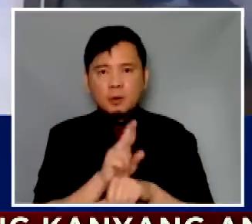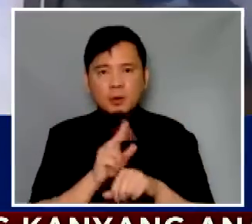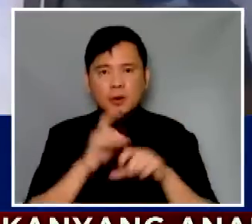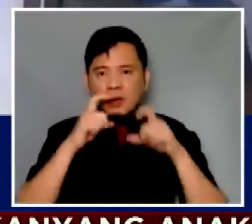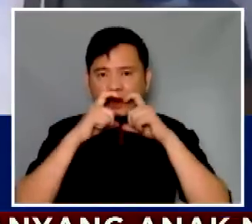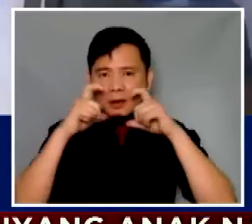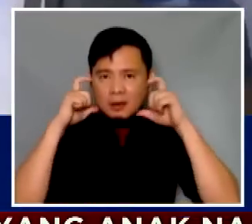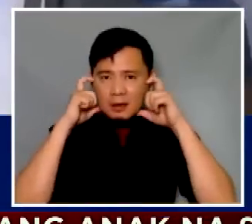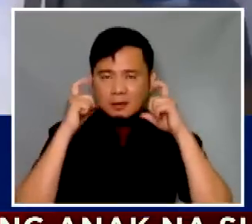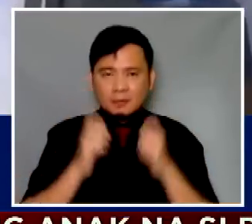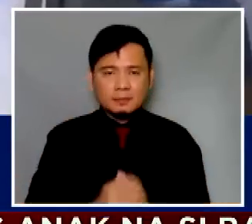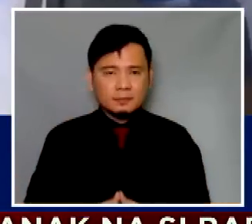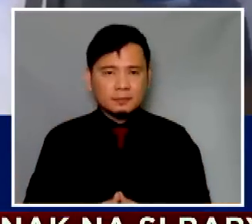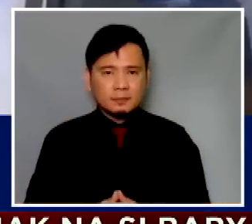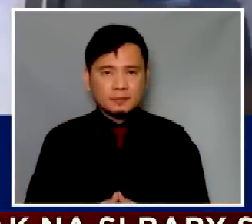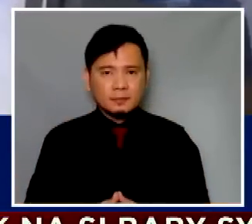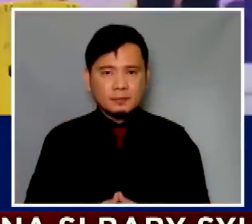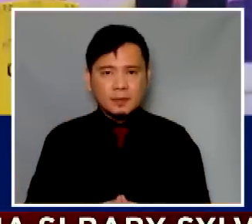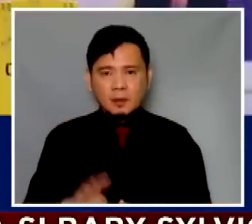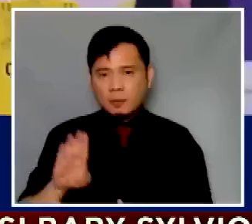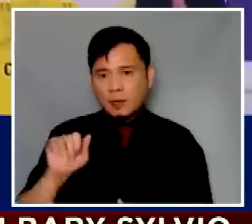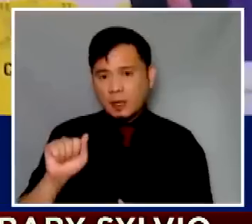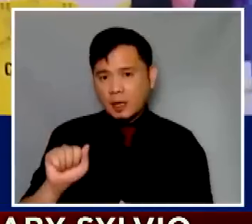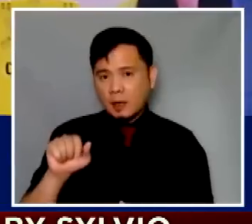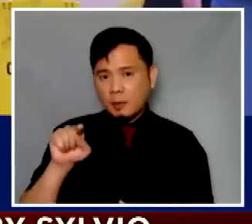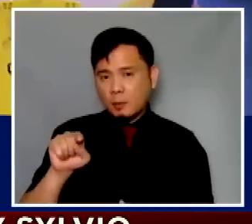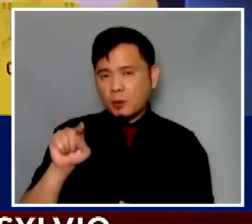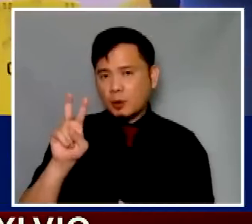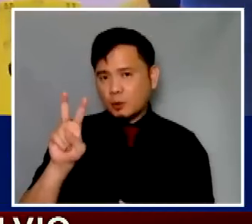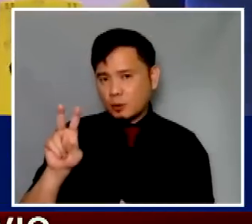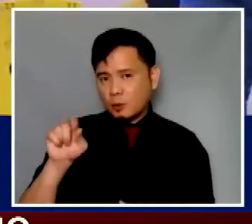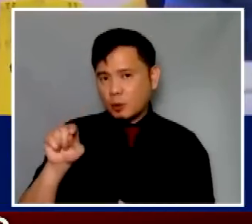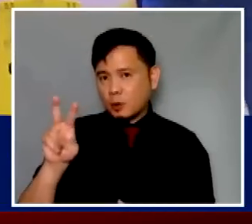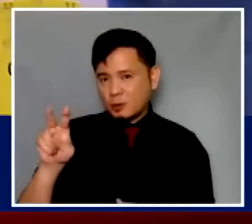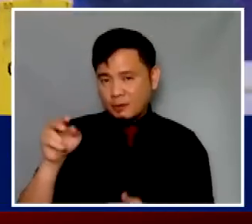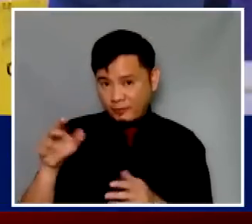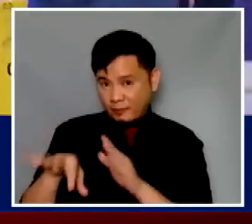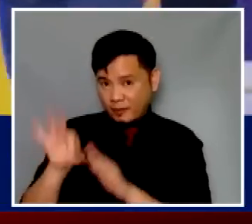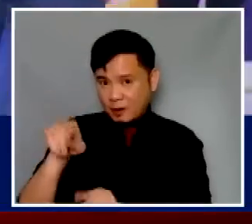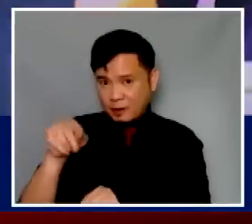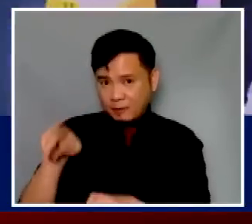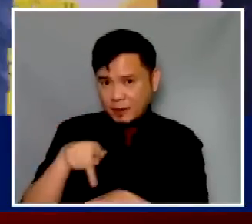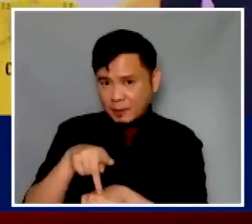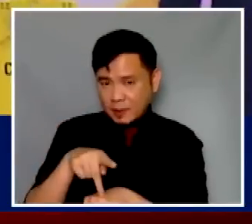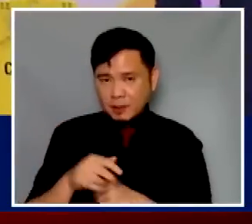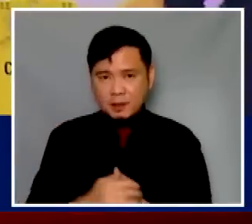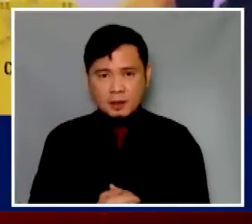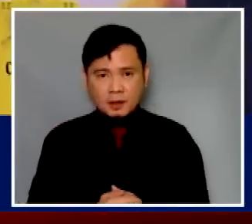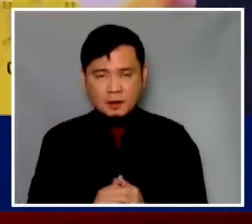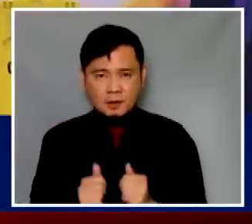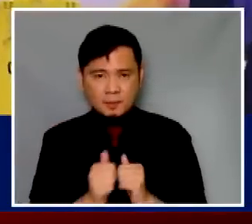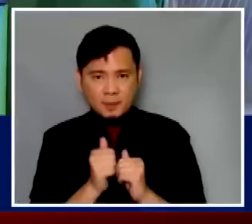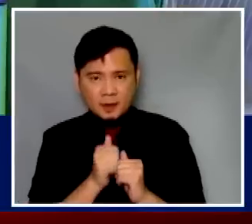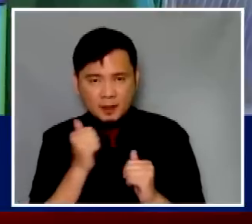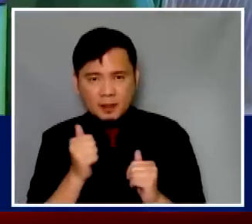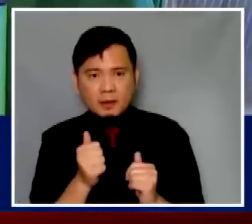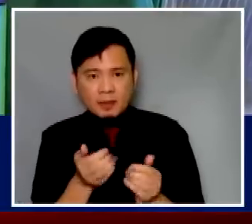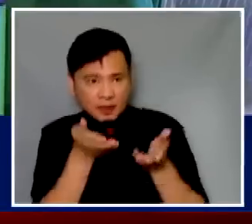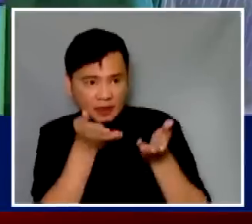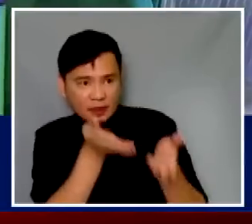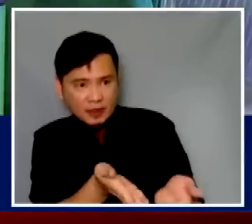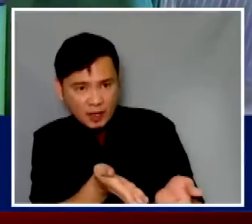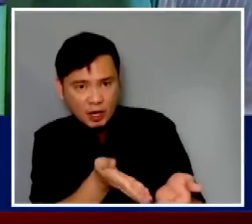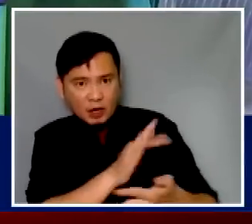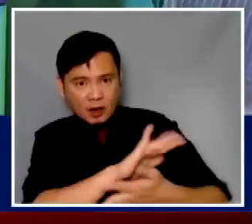ang pagkakadetect ng BA.2.12 sa bansa ay patunay na nariyan pa rin ang virus at hindi